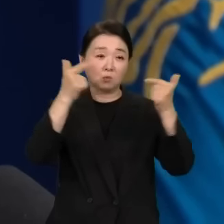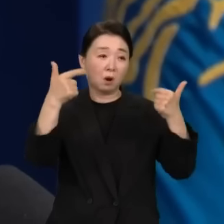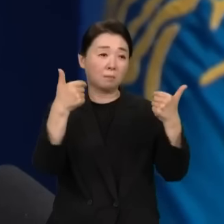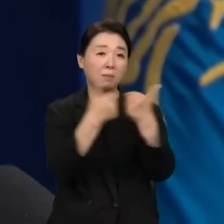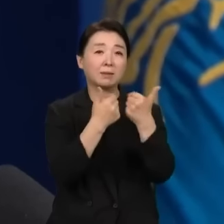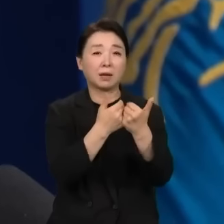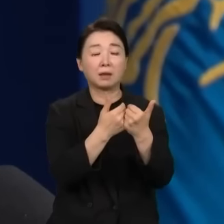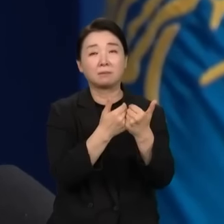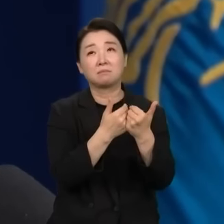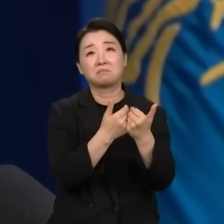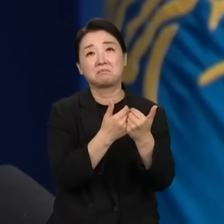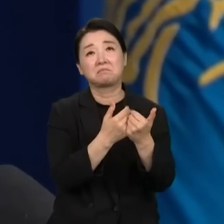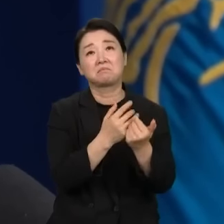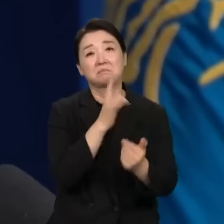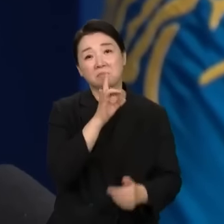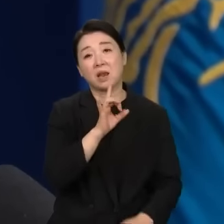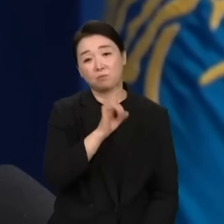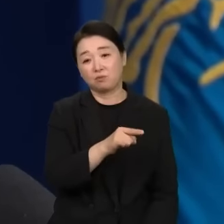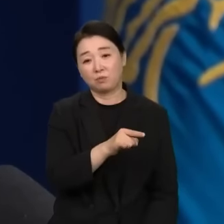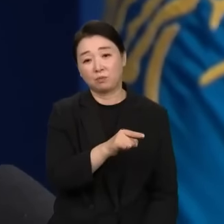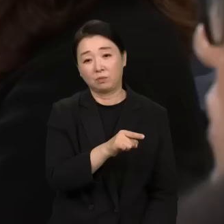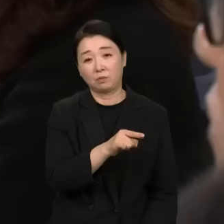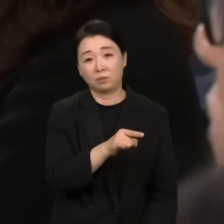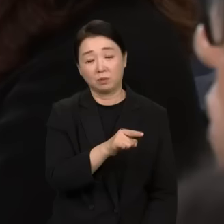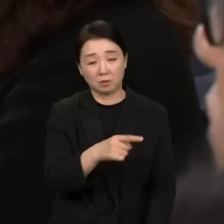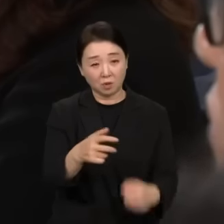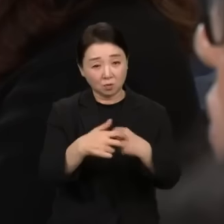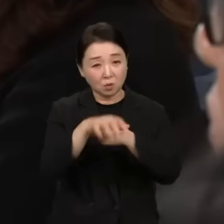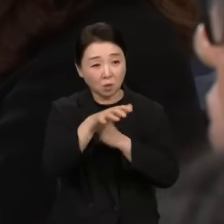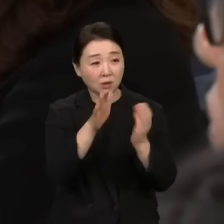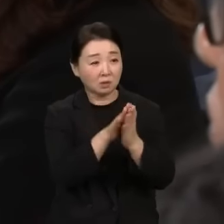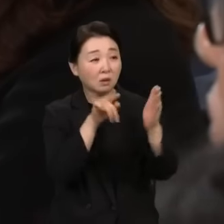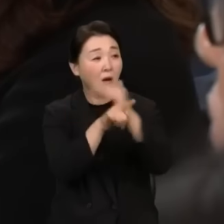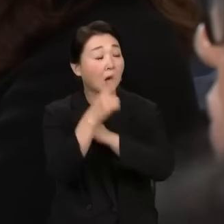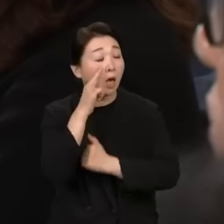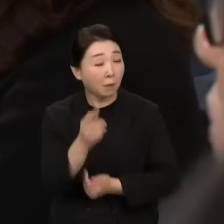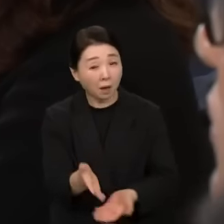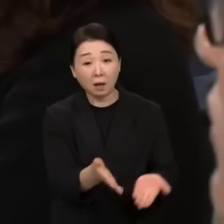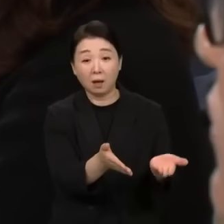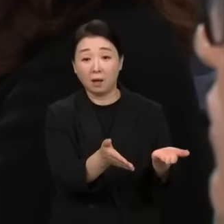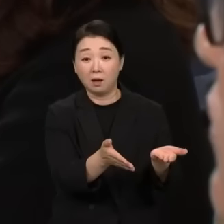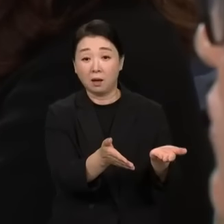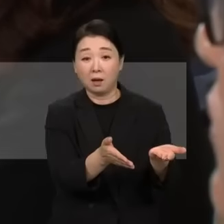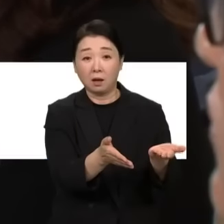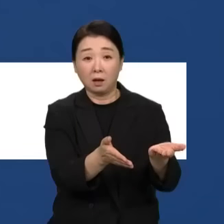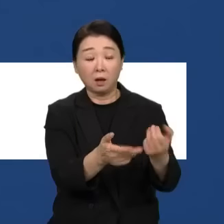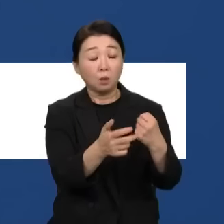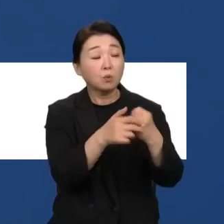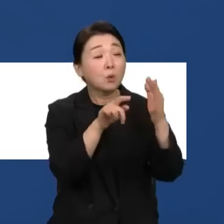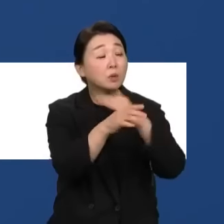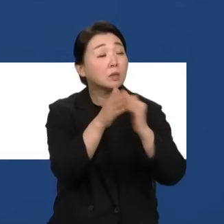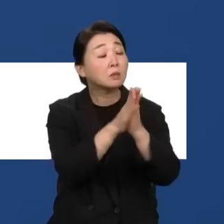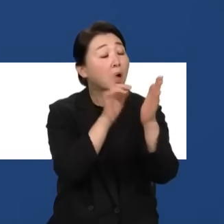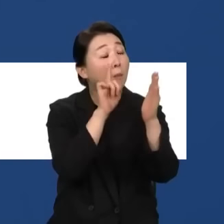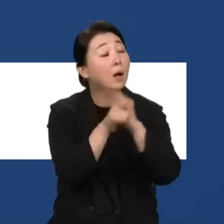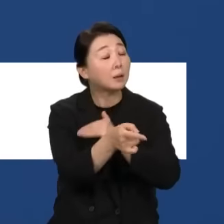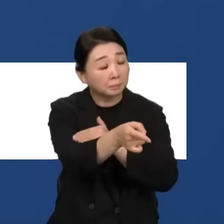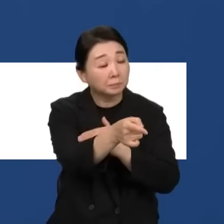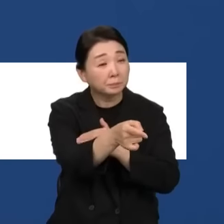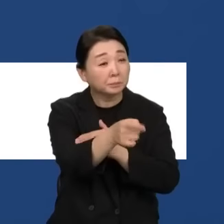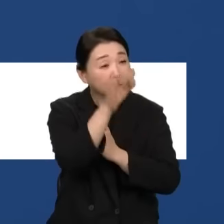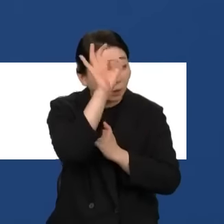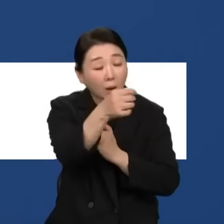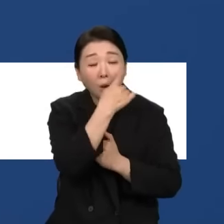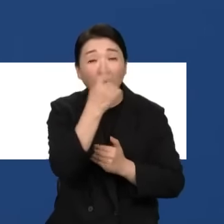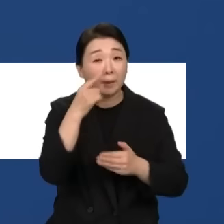주장이라고 일축했습니다 그러면서 의료 현장을 직접 가보라고 했습니다 의료 현장을 한번가 보시는게 제일